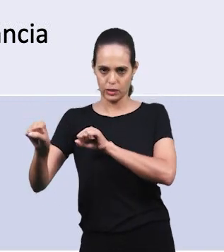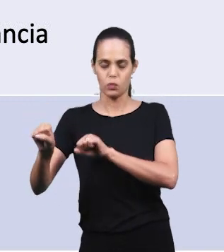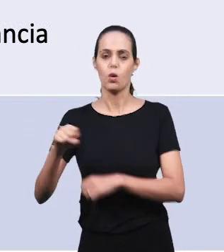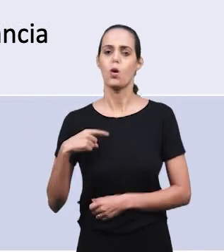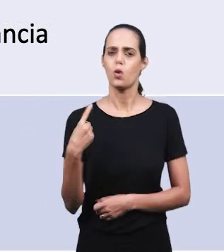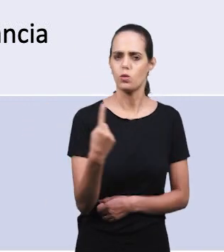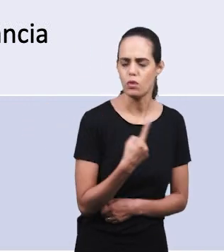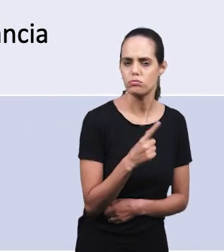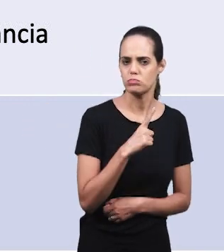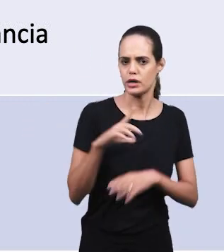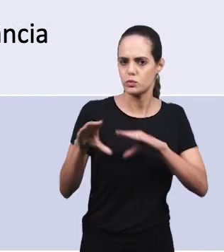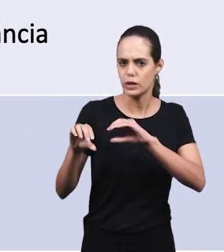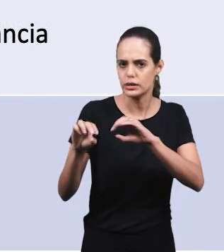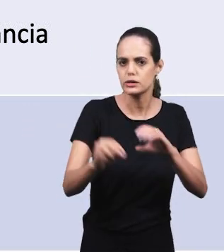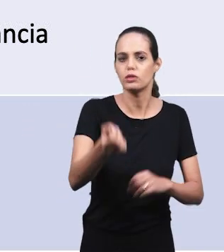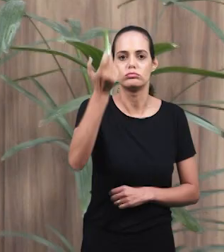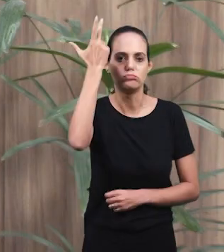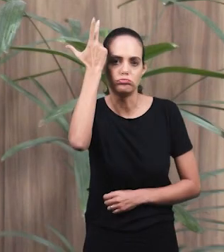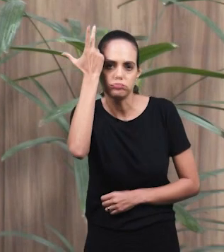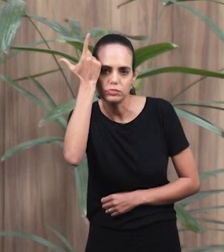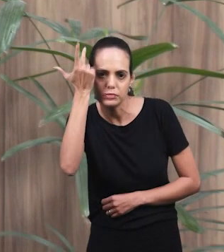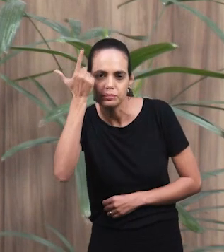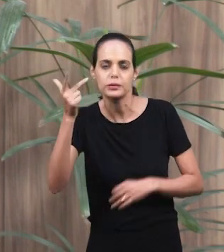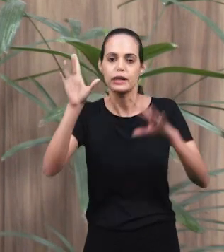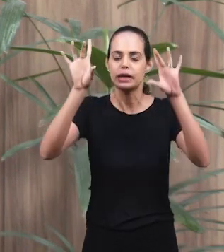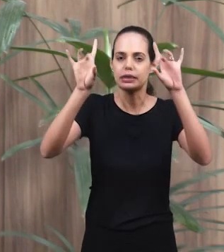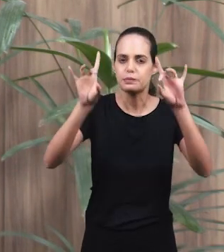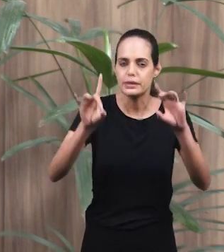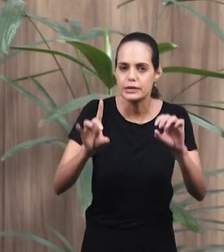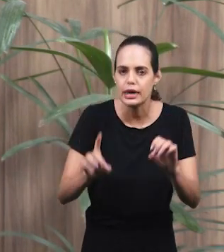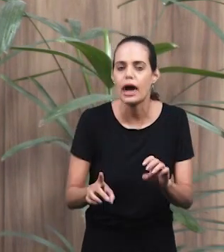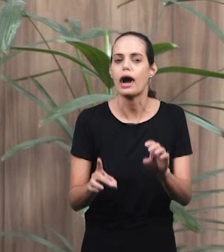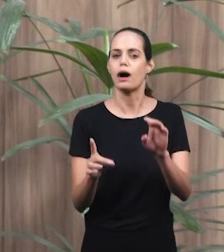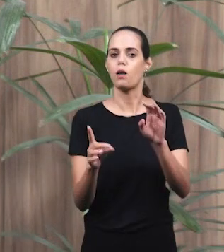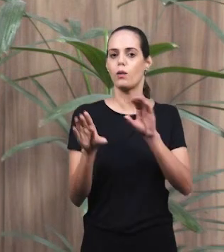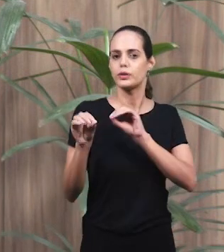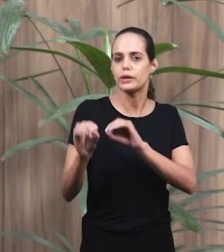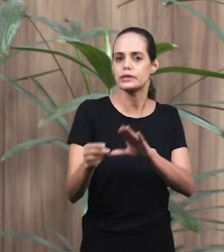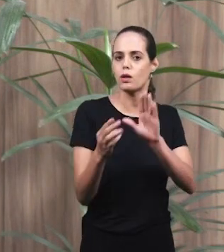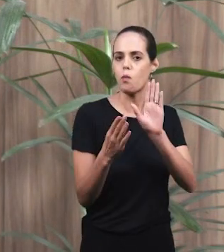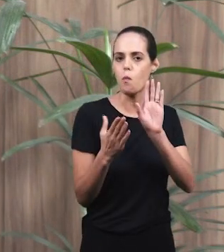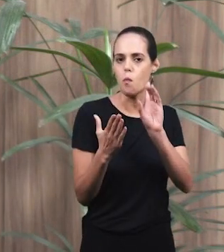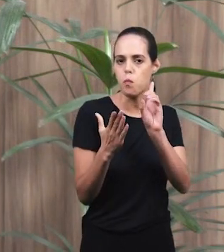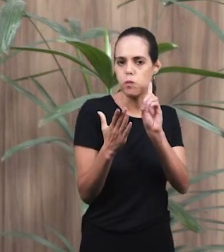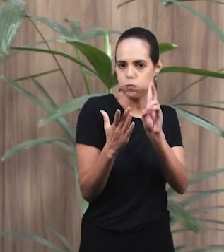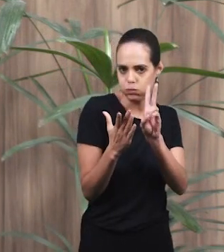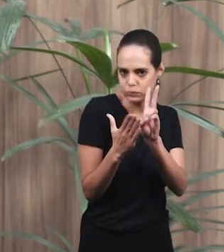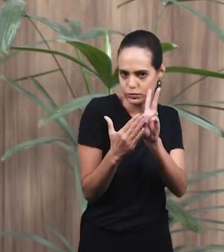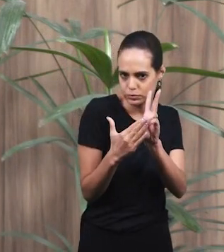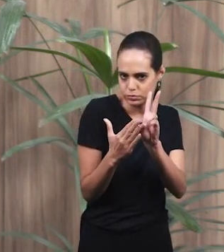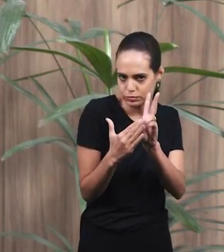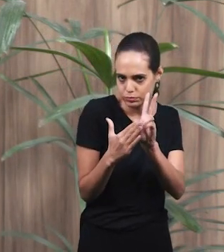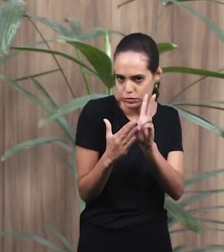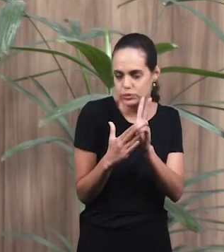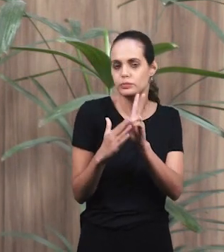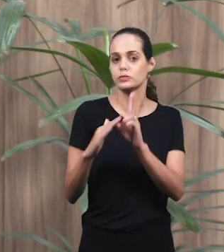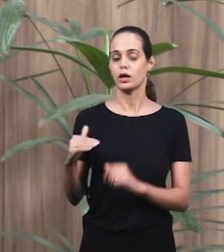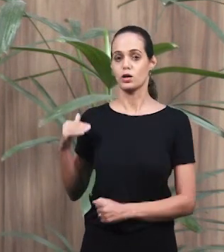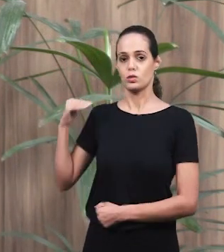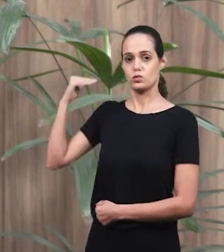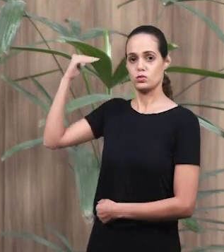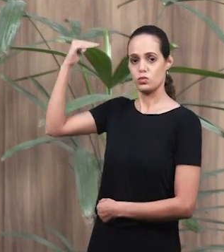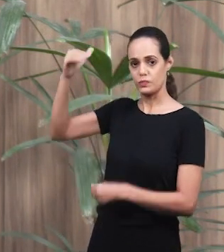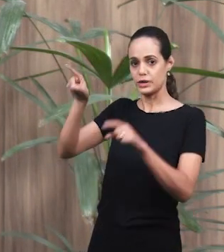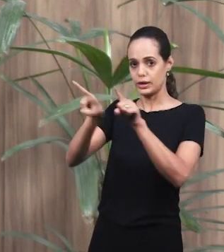pour chaque étape, nous considérons ces modalités. Éducation spéciale, indigène,